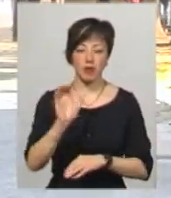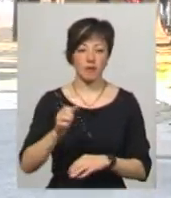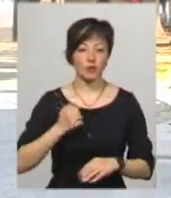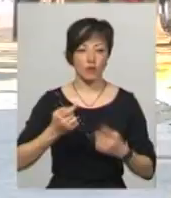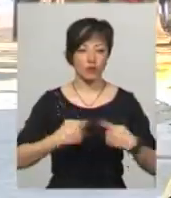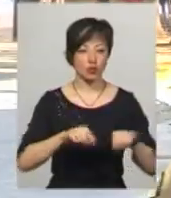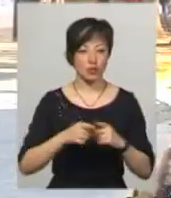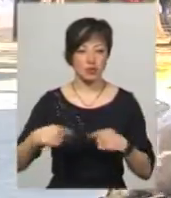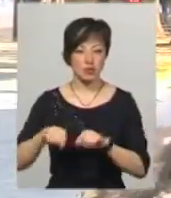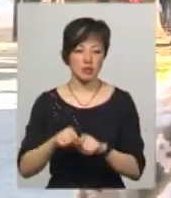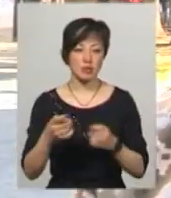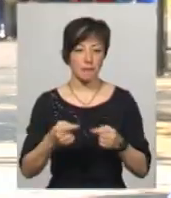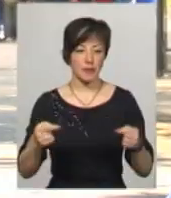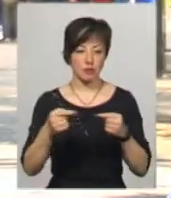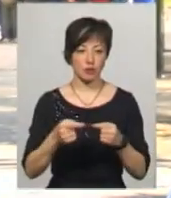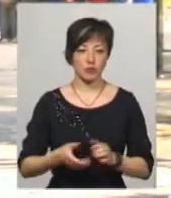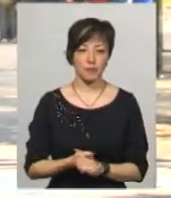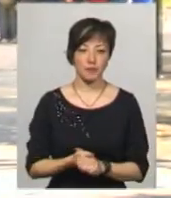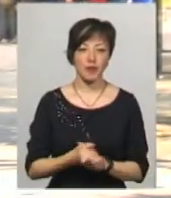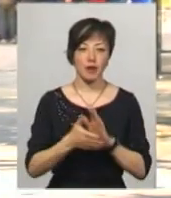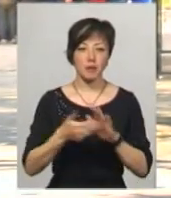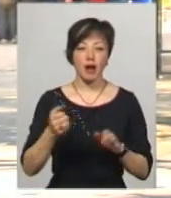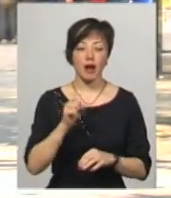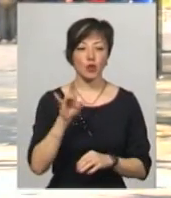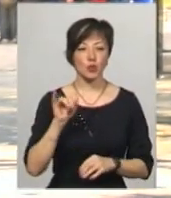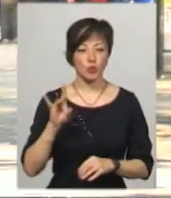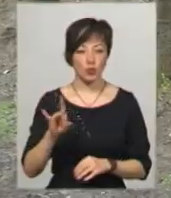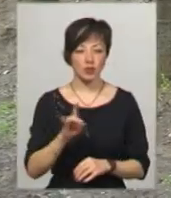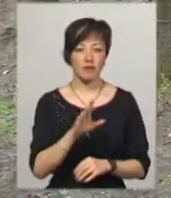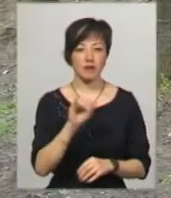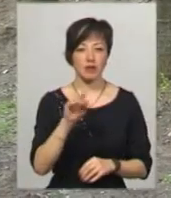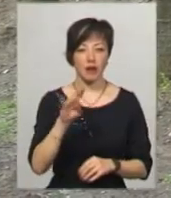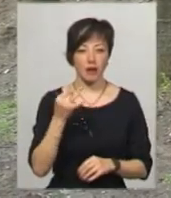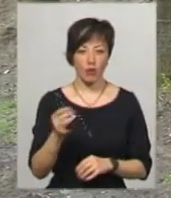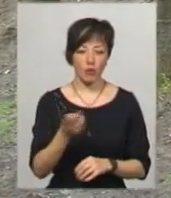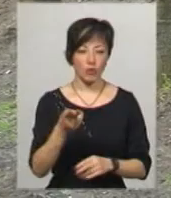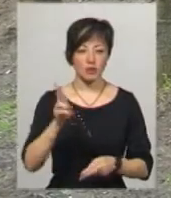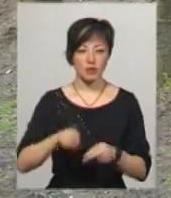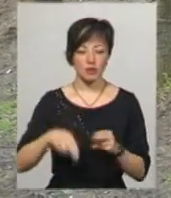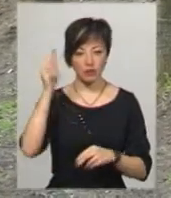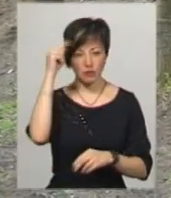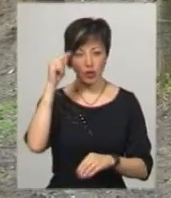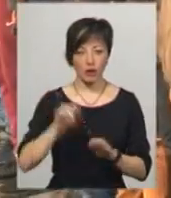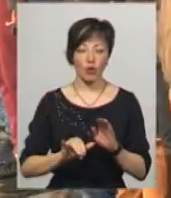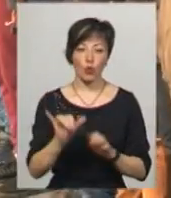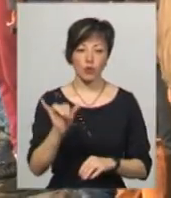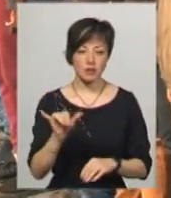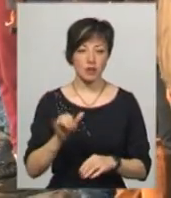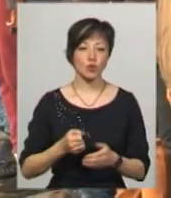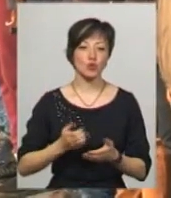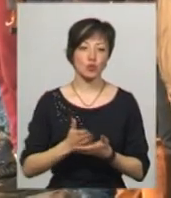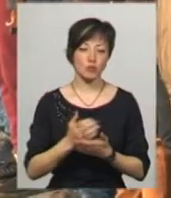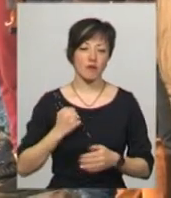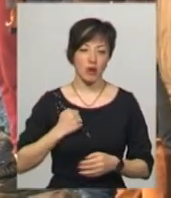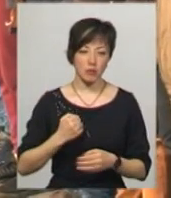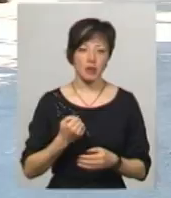військових частин за призначенням своїм. Призовники Артур Зайцев та Віталій Лефантів обоє закінчили навчання у вишах. До служби в армії